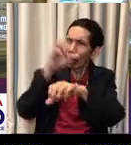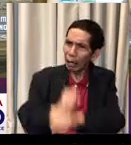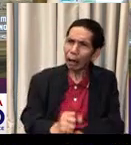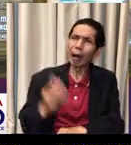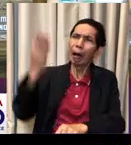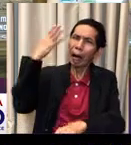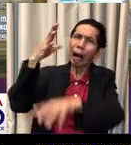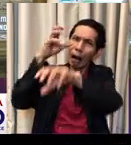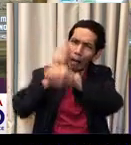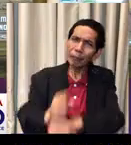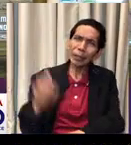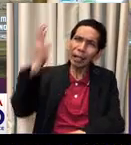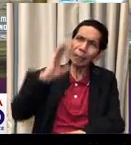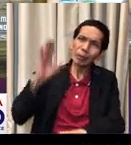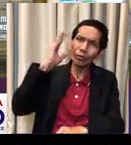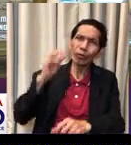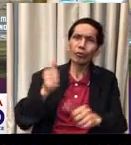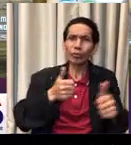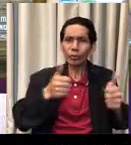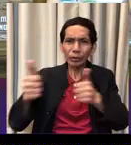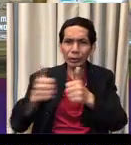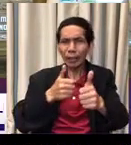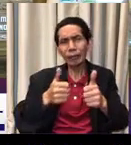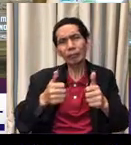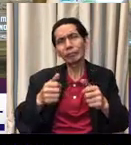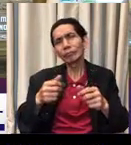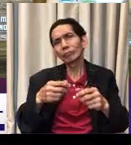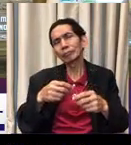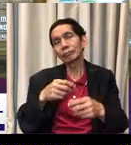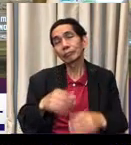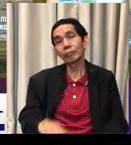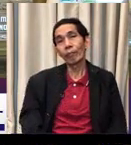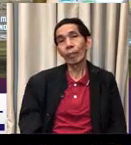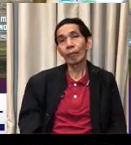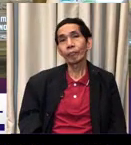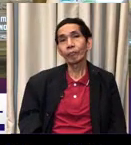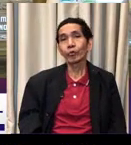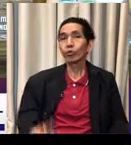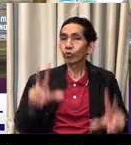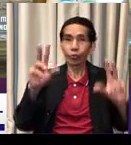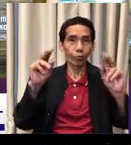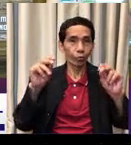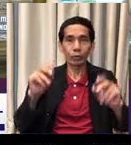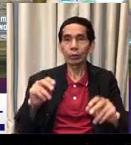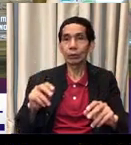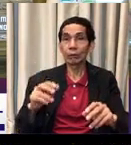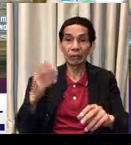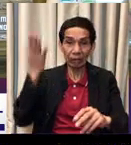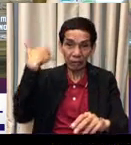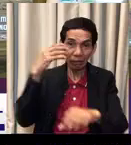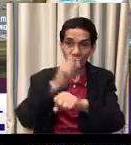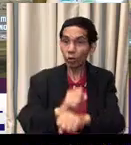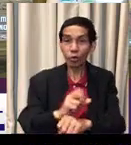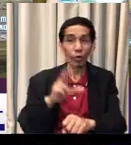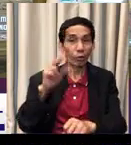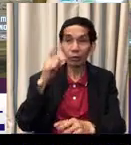to. Naku, ayan na naman. Patay na naman tayo dyan. Hindi po. Kung mo nakaugalian ay tama